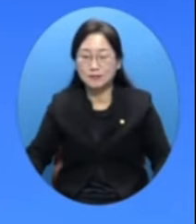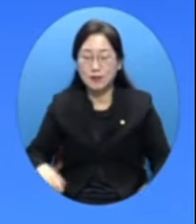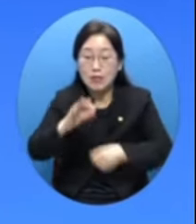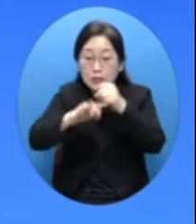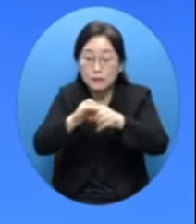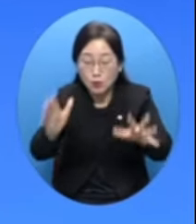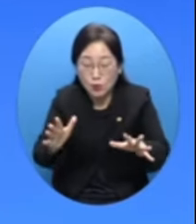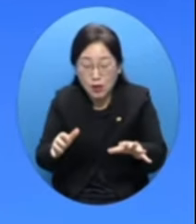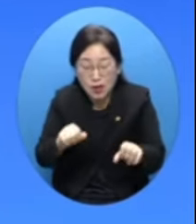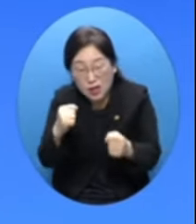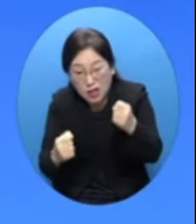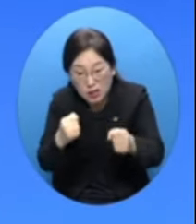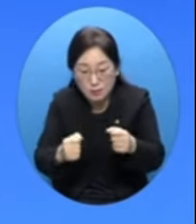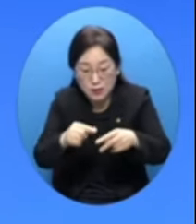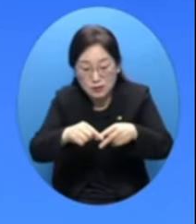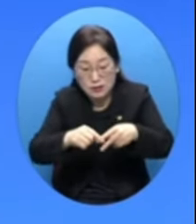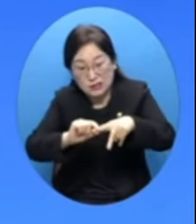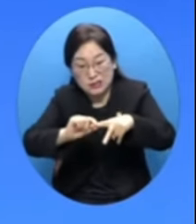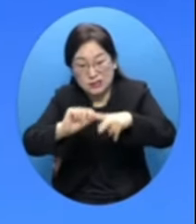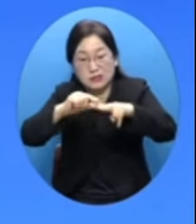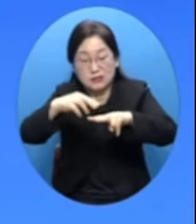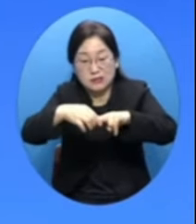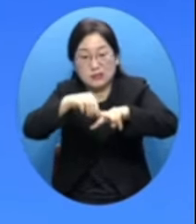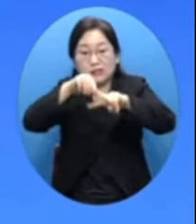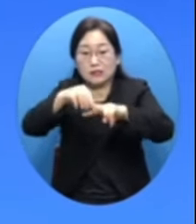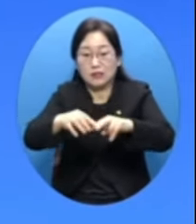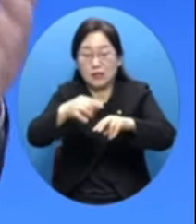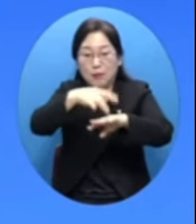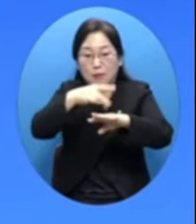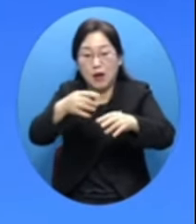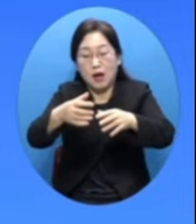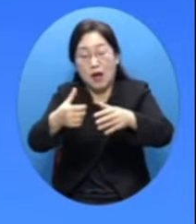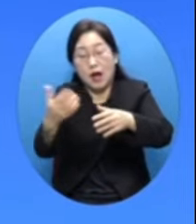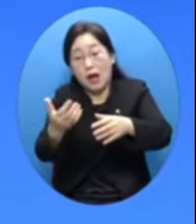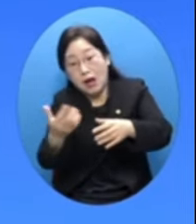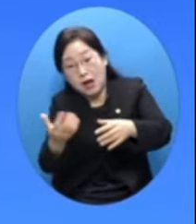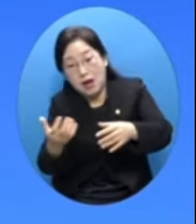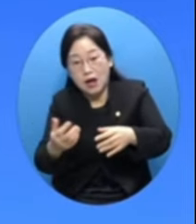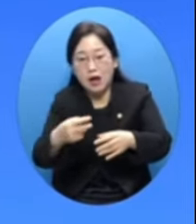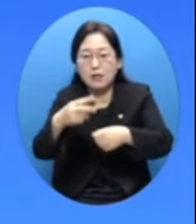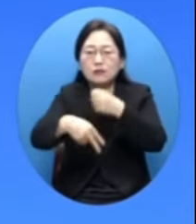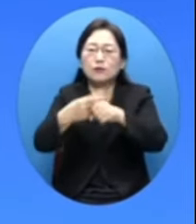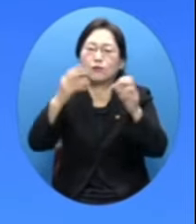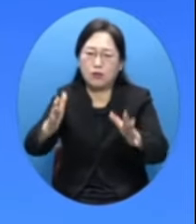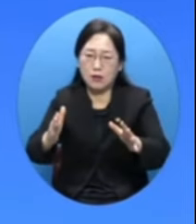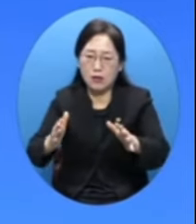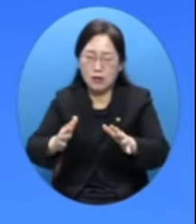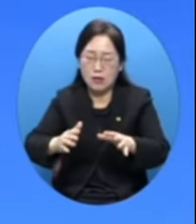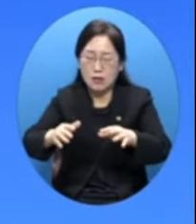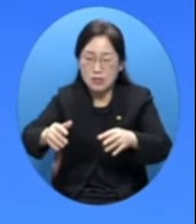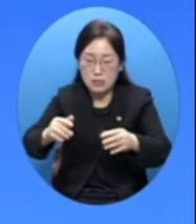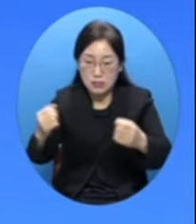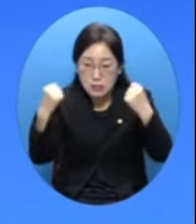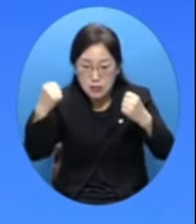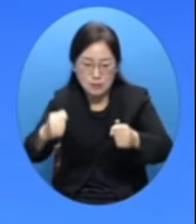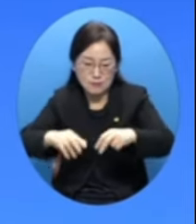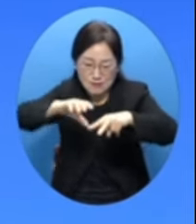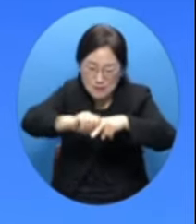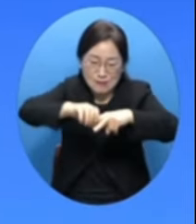안 나는데 굽어진 다리를 막 잡으니까 누두둑 소리가 나면서 얼마나 아픈지 2년 동안 그 두 치료사가 막